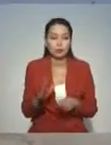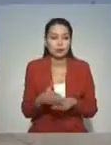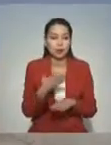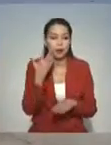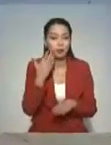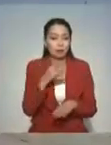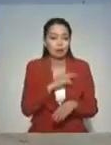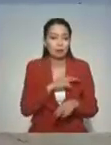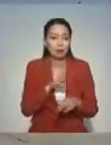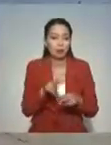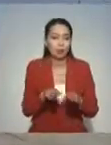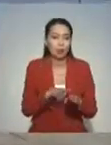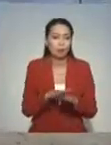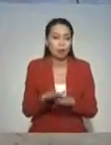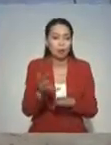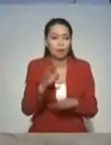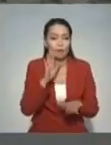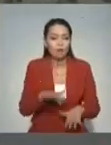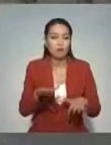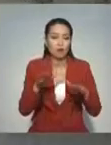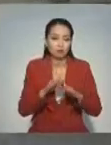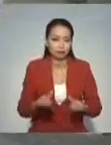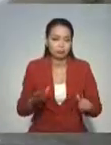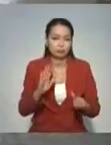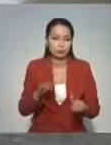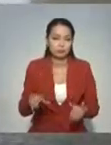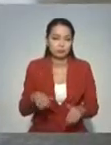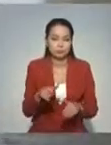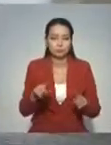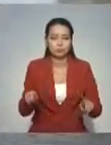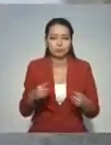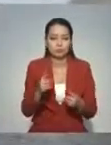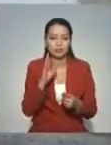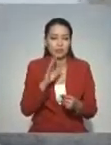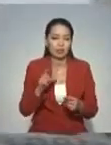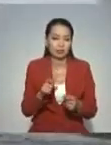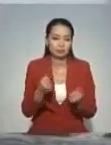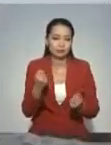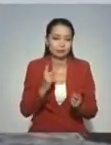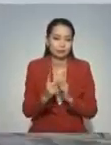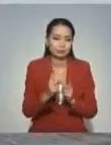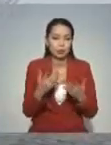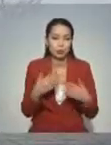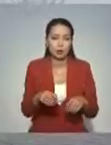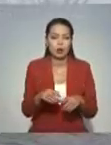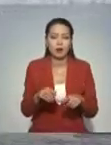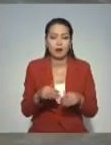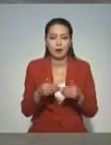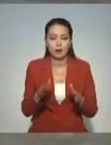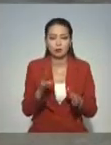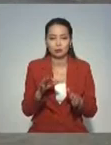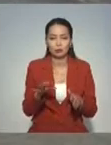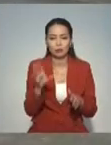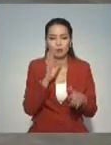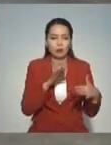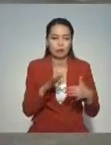закончатся работы по ликвидации паводка. Движение на международной трассе уже восстановлено. По словам специалистов, уровень воды за минувшие сутки спал.